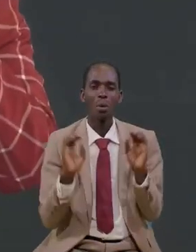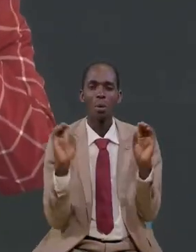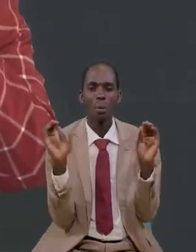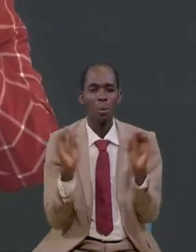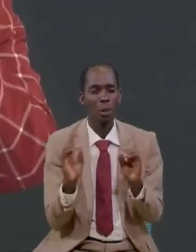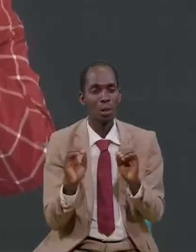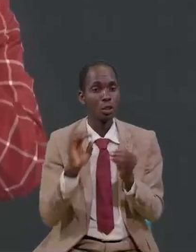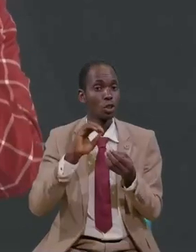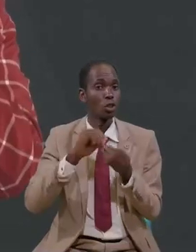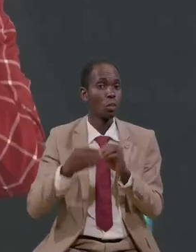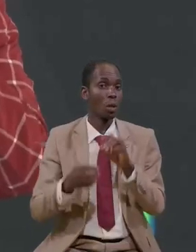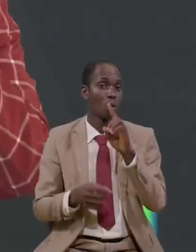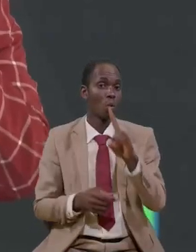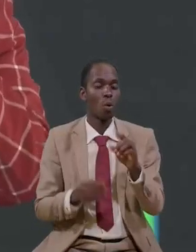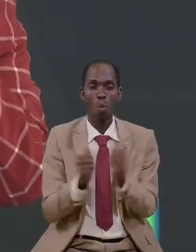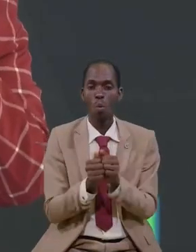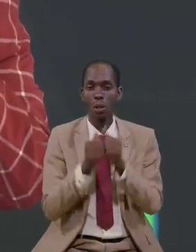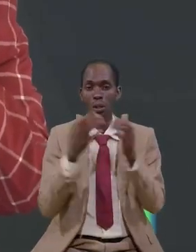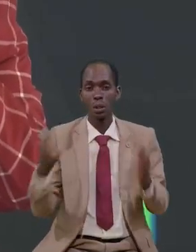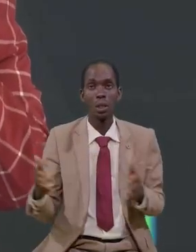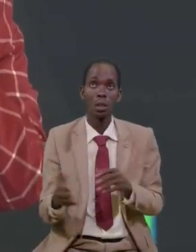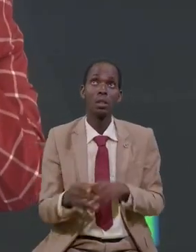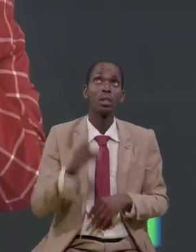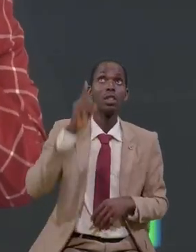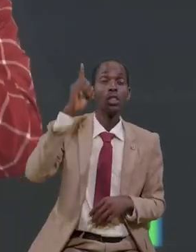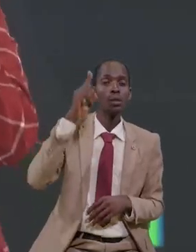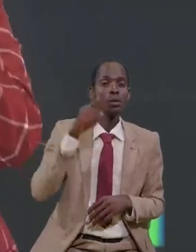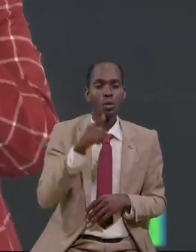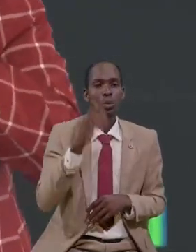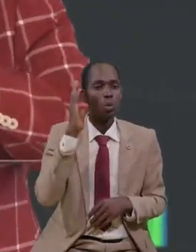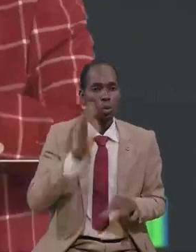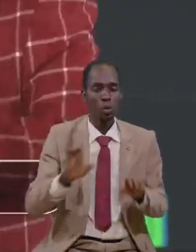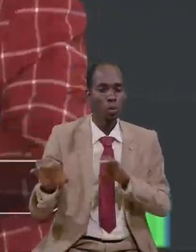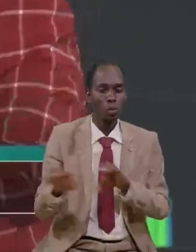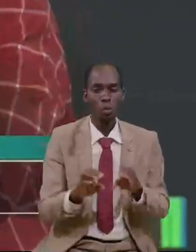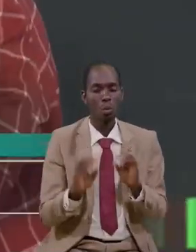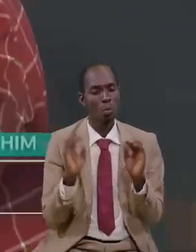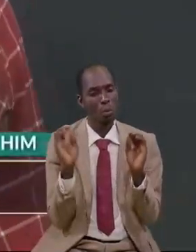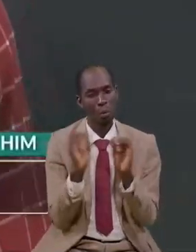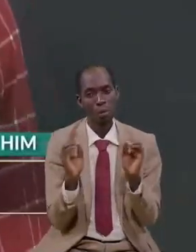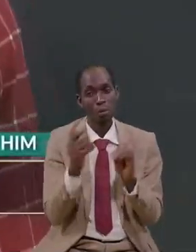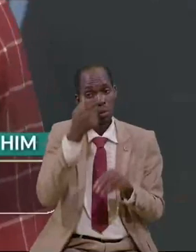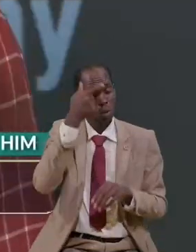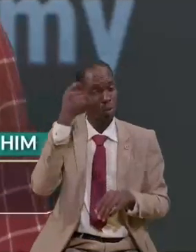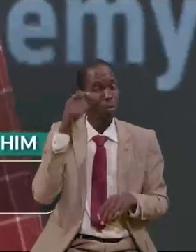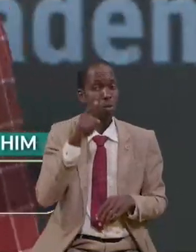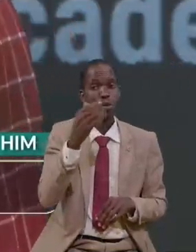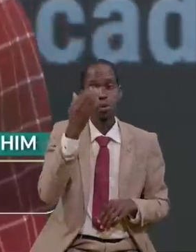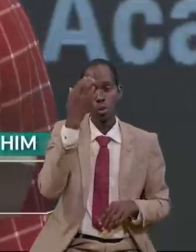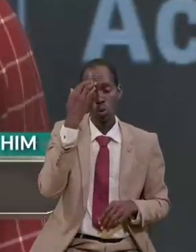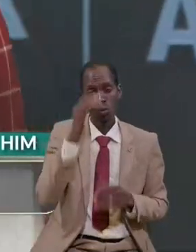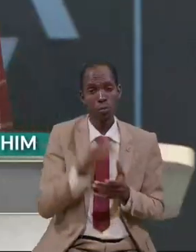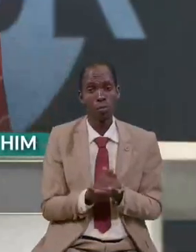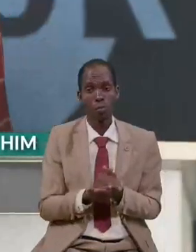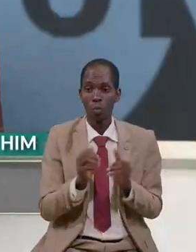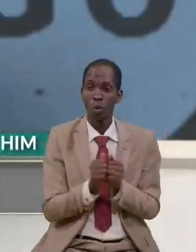Premièrement, sans lui, vous ne faites rien. Parce que vous savez, sans